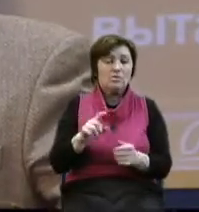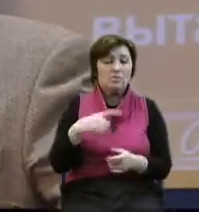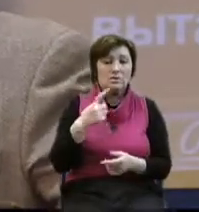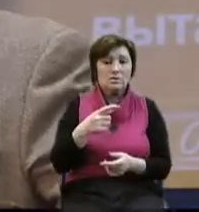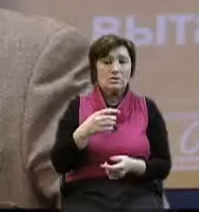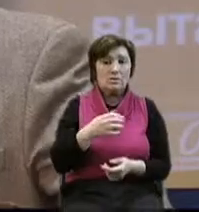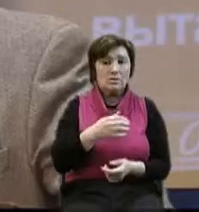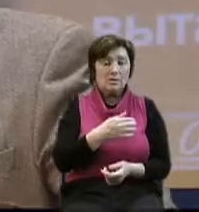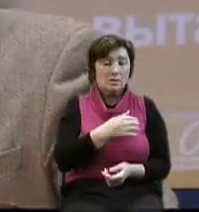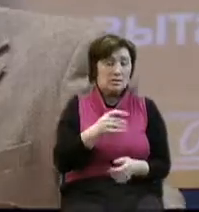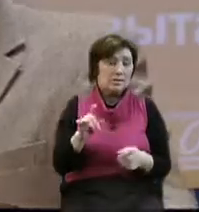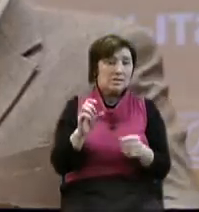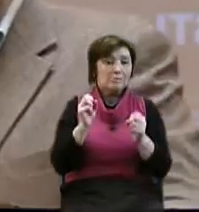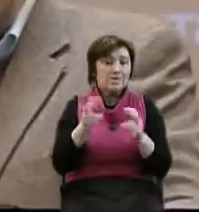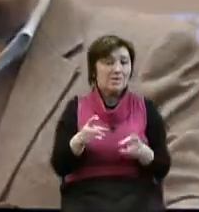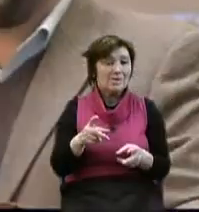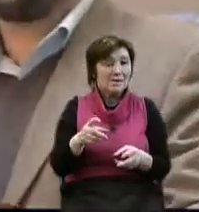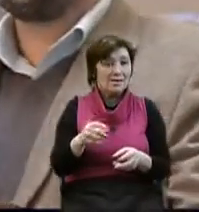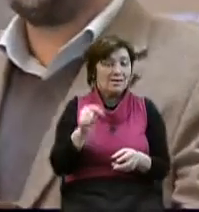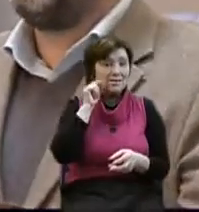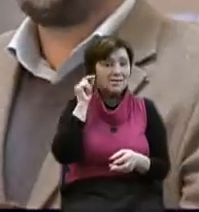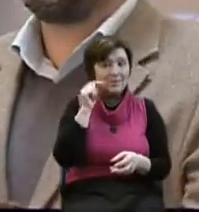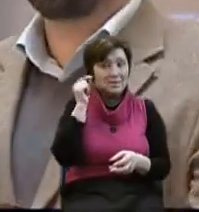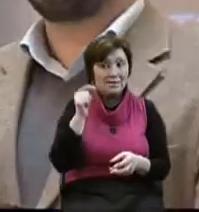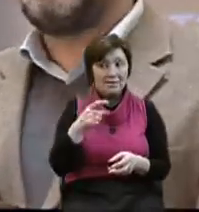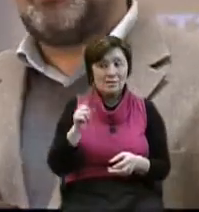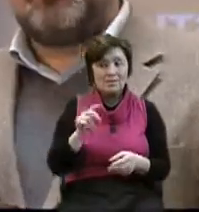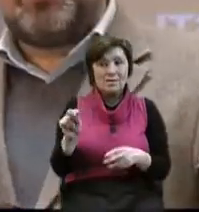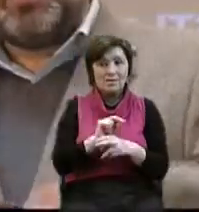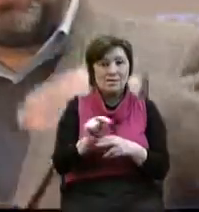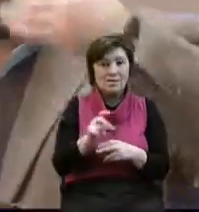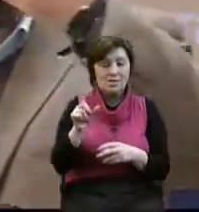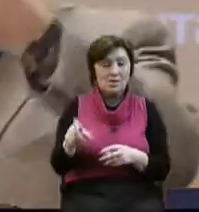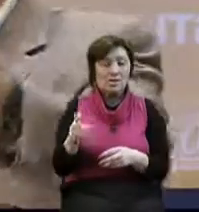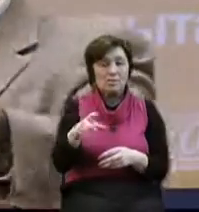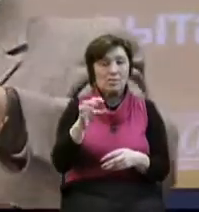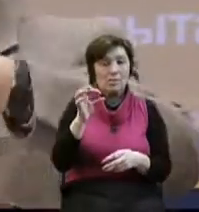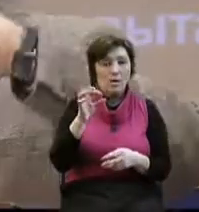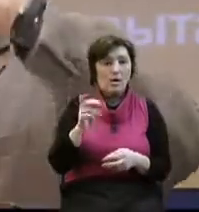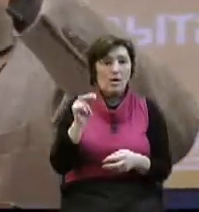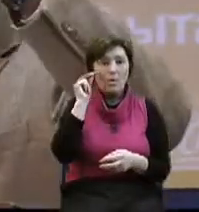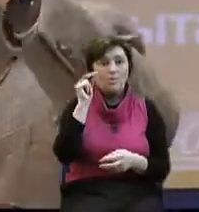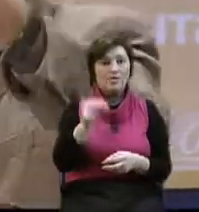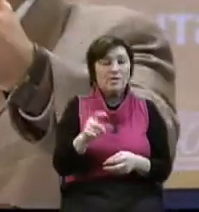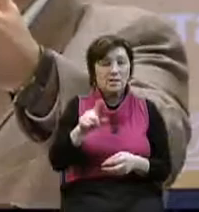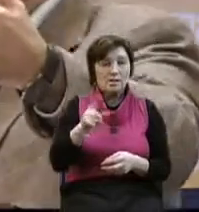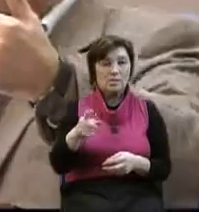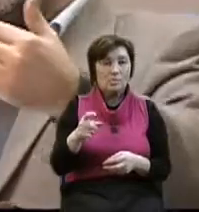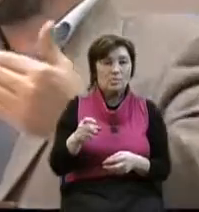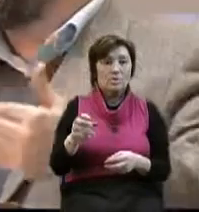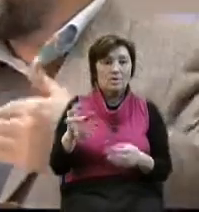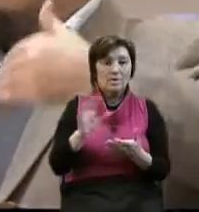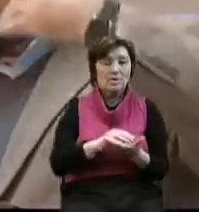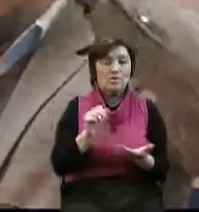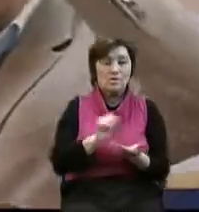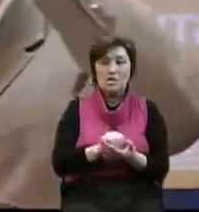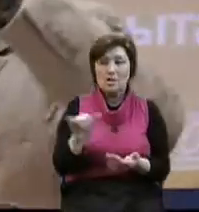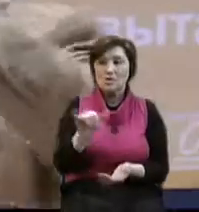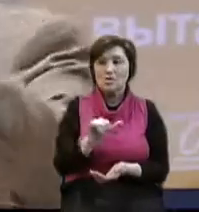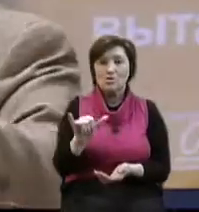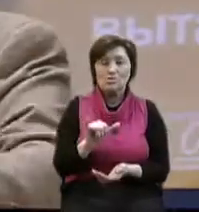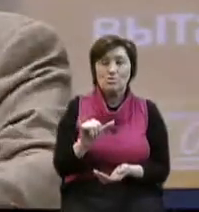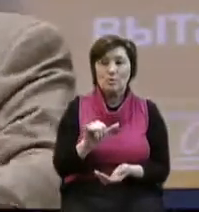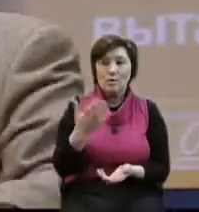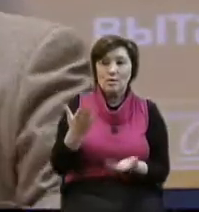они провоцируют его, чтобы он исцелил этого человека и затем обвинить его в том, что он нарушает субботу. А если он нарушает